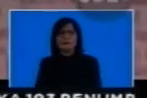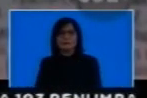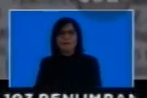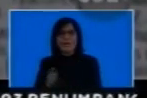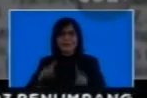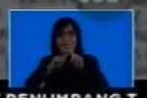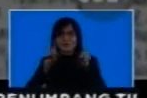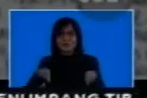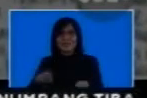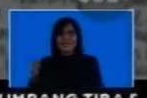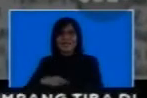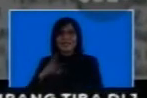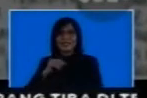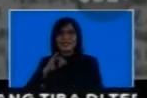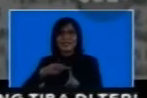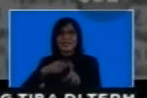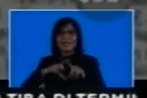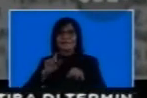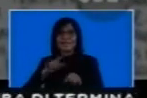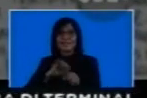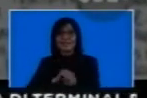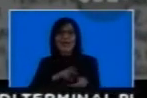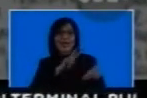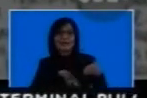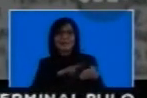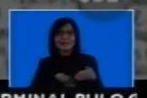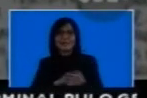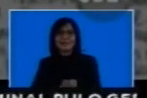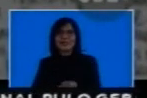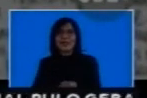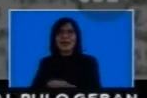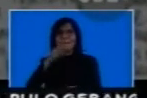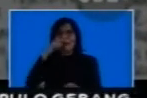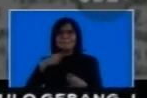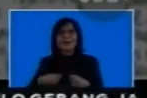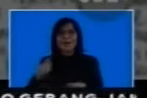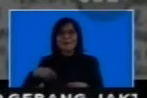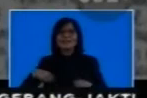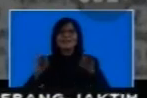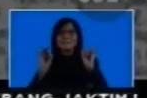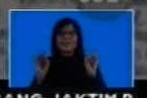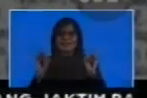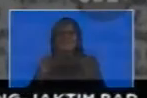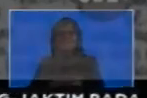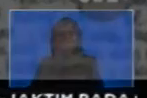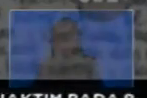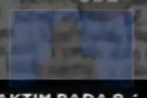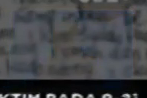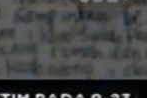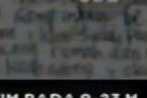Dan inilah surat dari Rivaldi yang akan dibacakan oleh Mas Menteri Nadiem